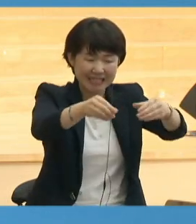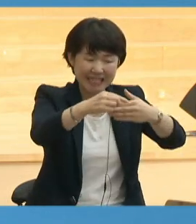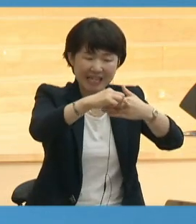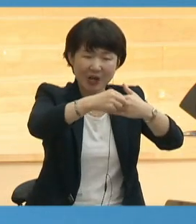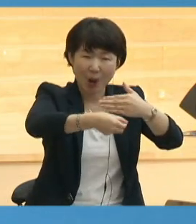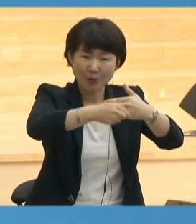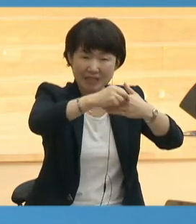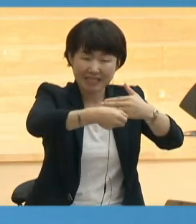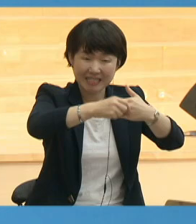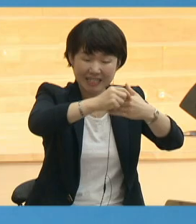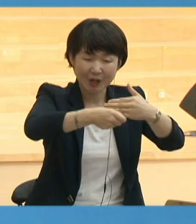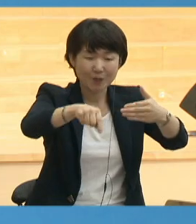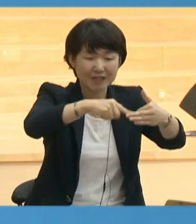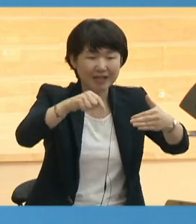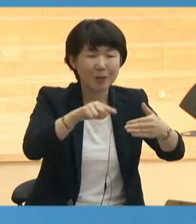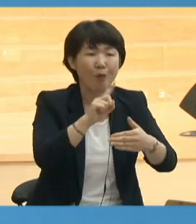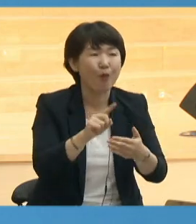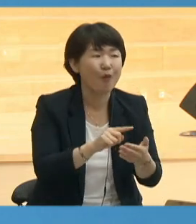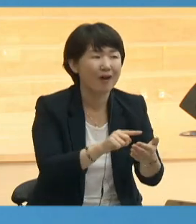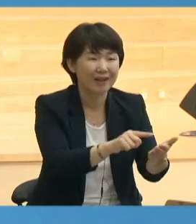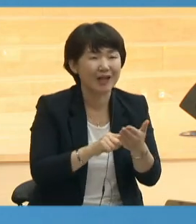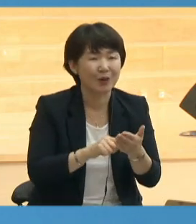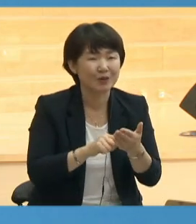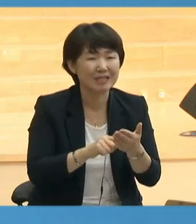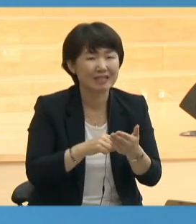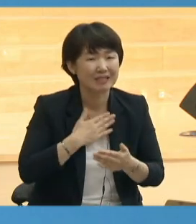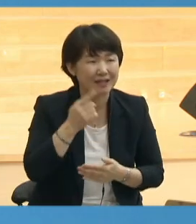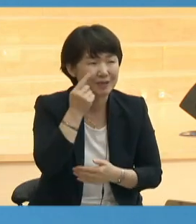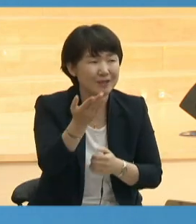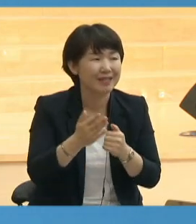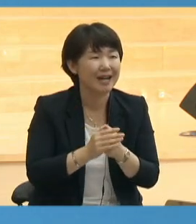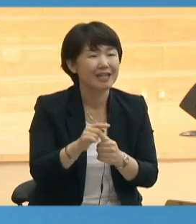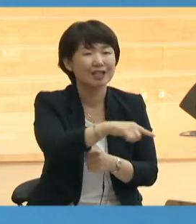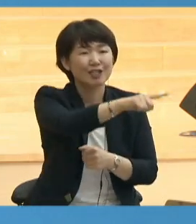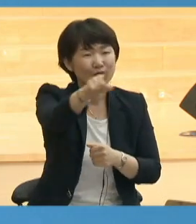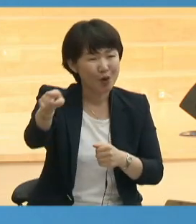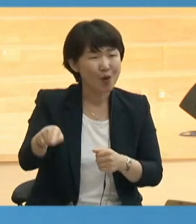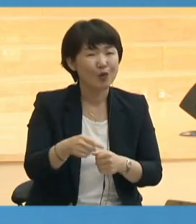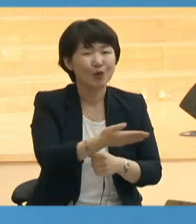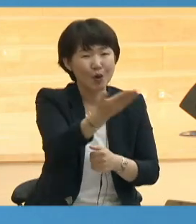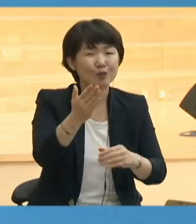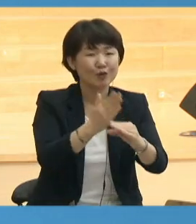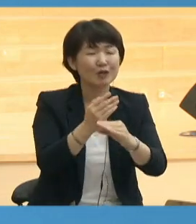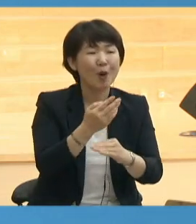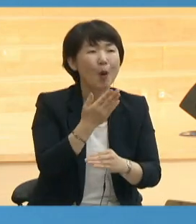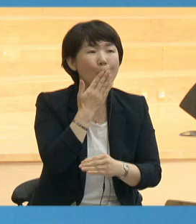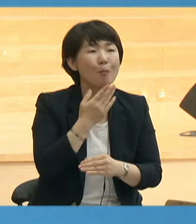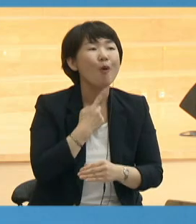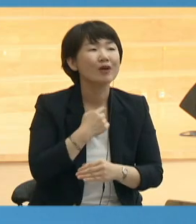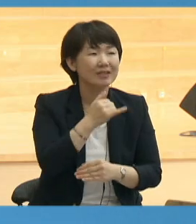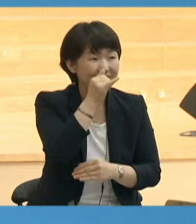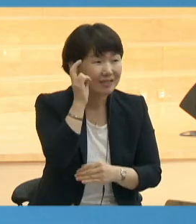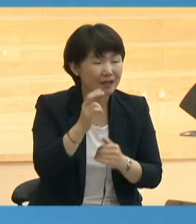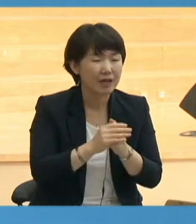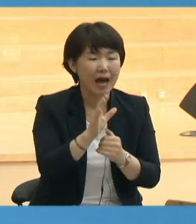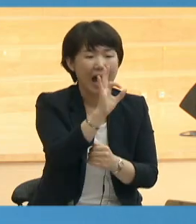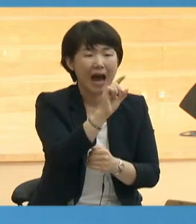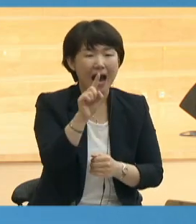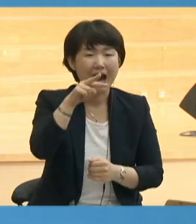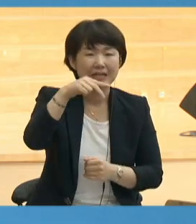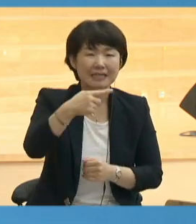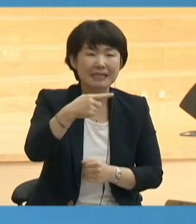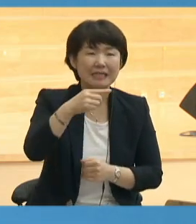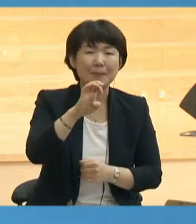올 더 이 가운데 듯 먹은 사람이 있을 거예요 이 나무 껍질에서 아스피린이 나와요